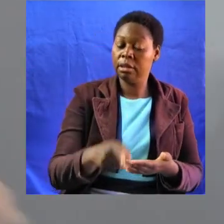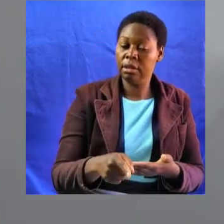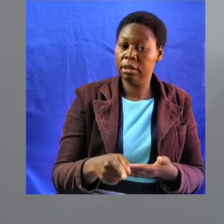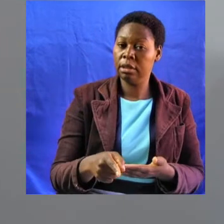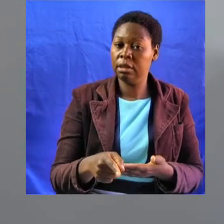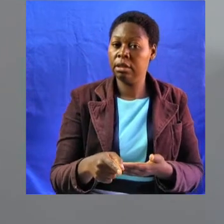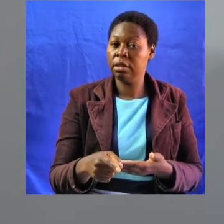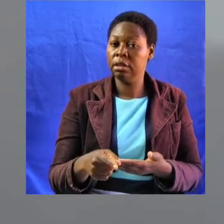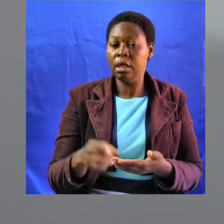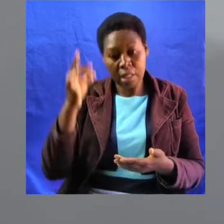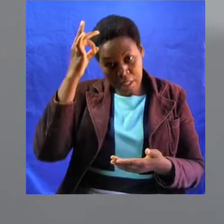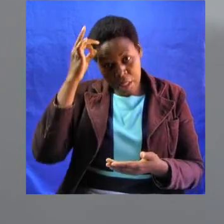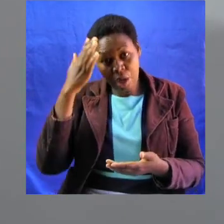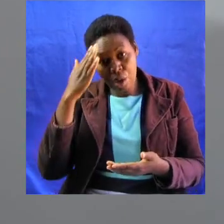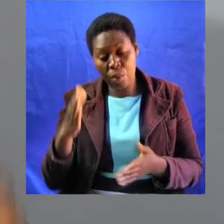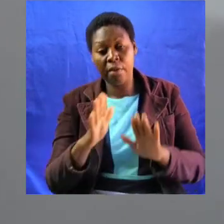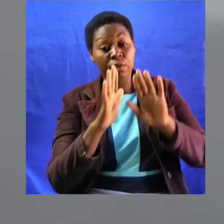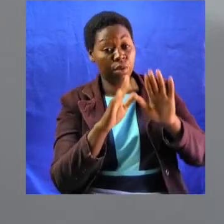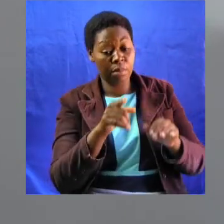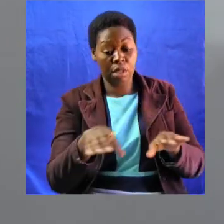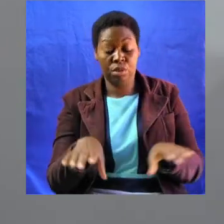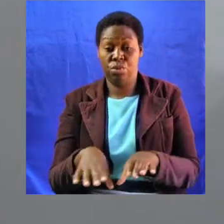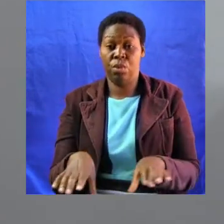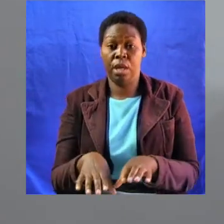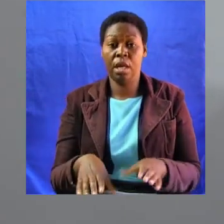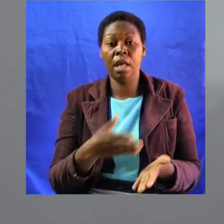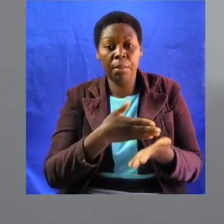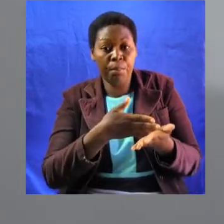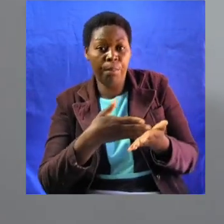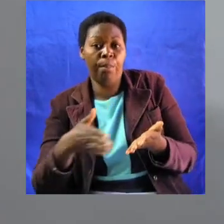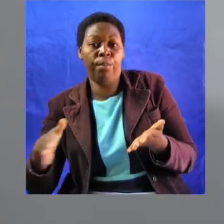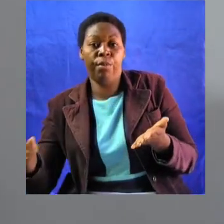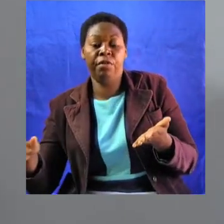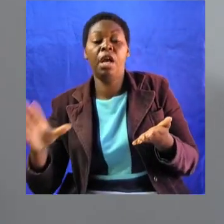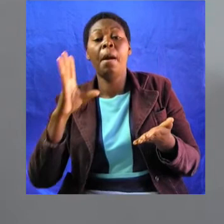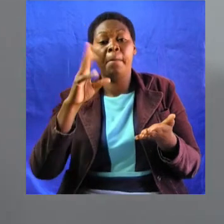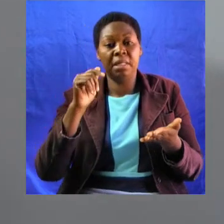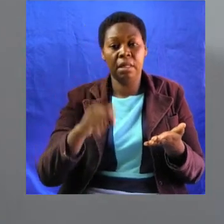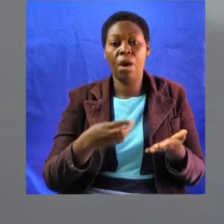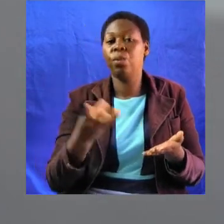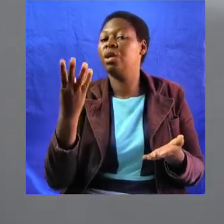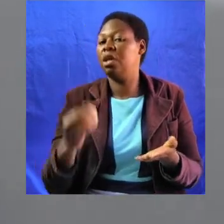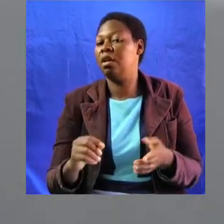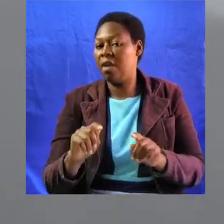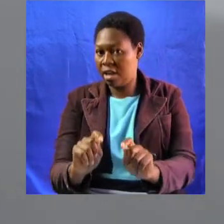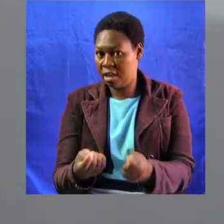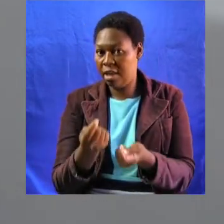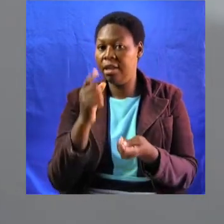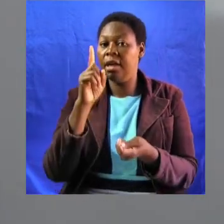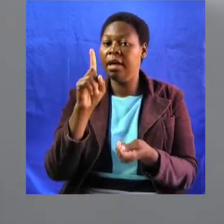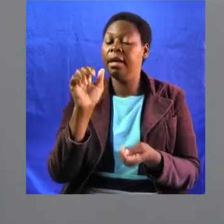anga asisipo. Panga pane mumwe futi aive nezita rekuti Dariasi. Kwete Dariasi uya uya. Apa pane